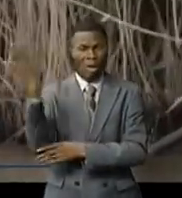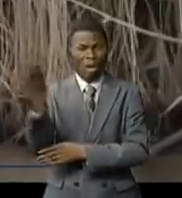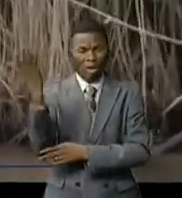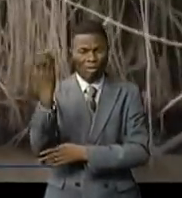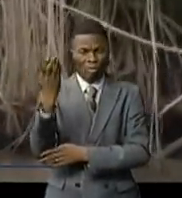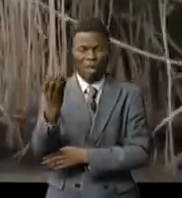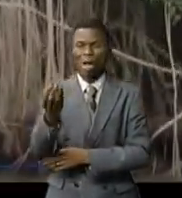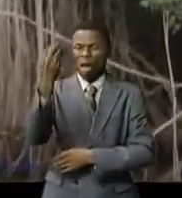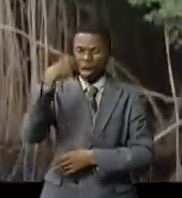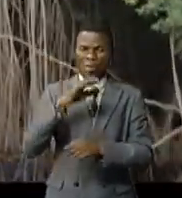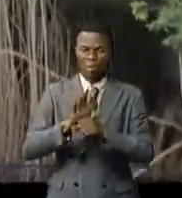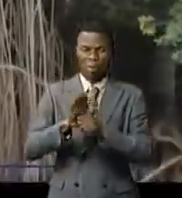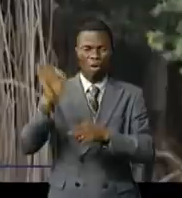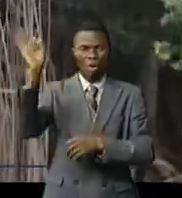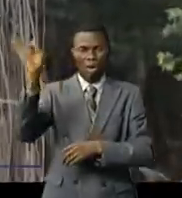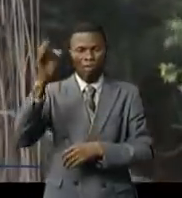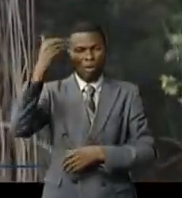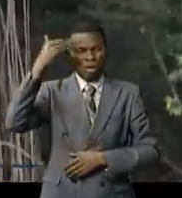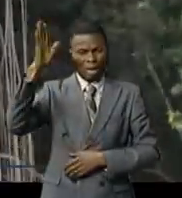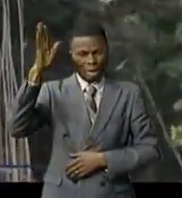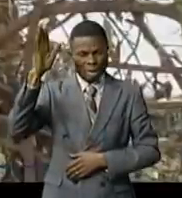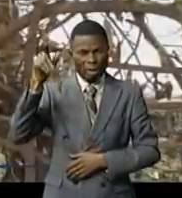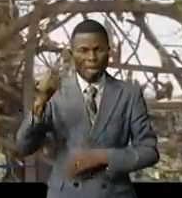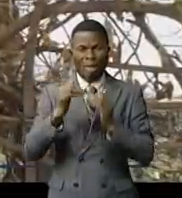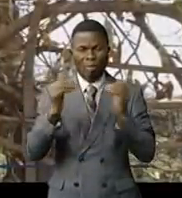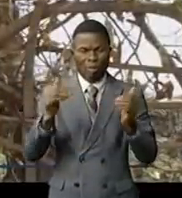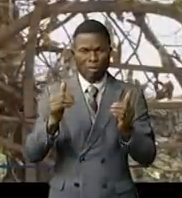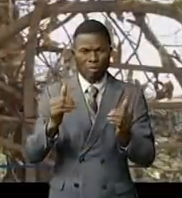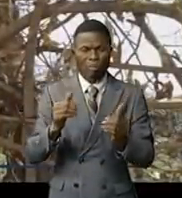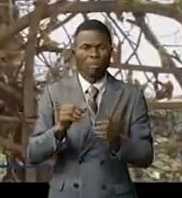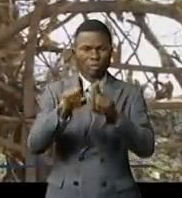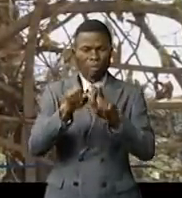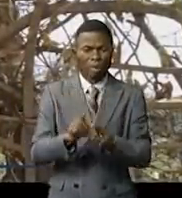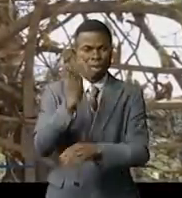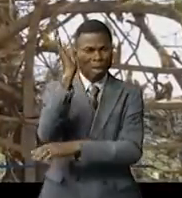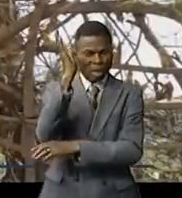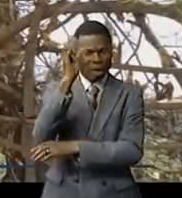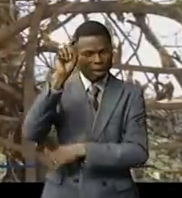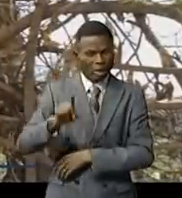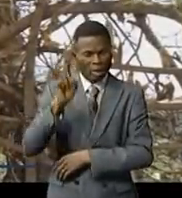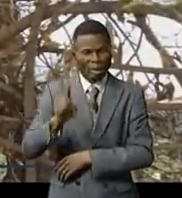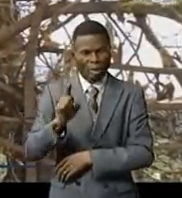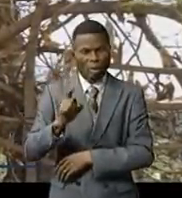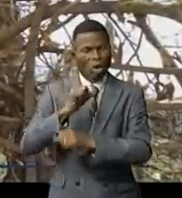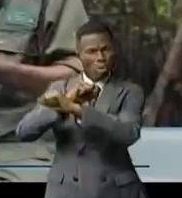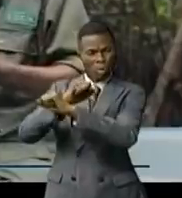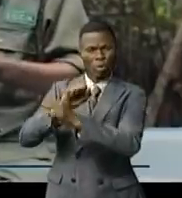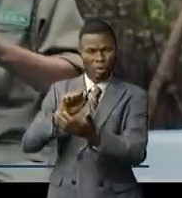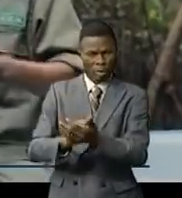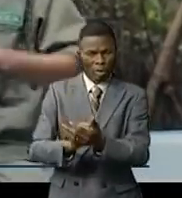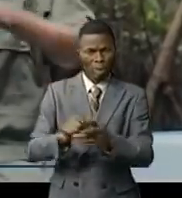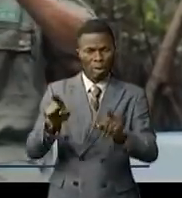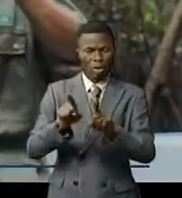carbone que les forêts tropicales et équatoriales humides. Ensemble, ce sont les plantes qui nécessitent entière protection, comme